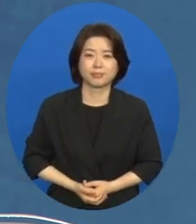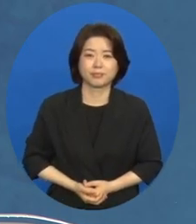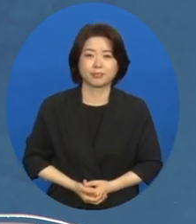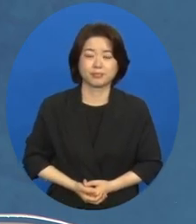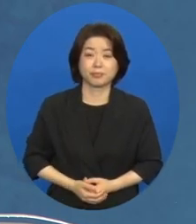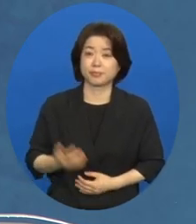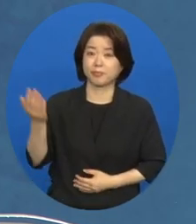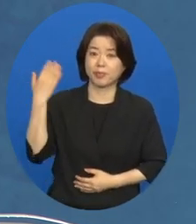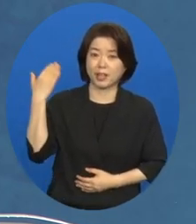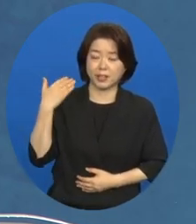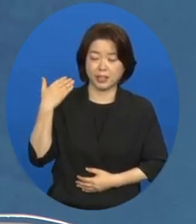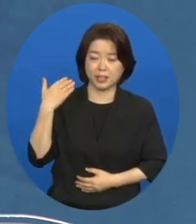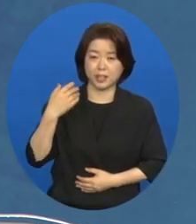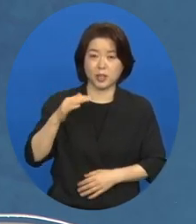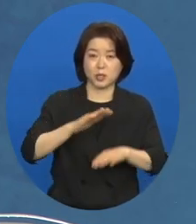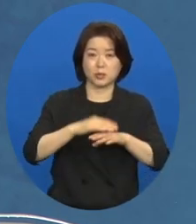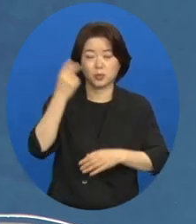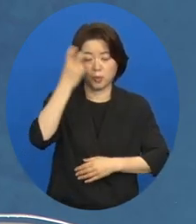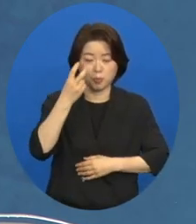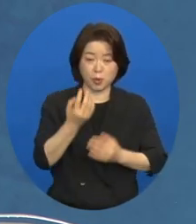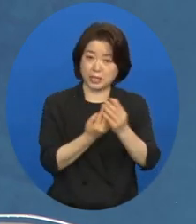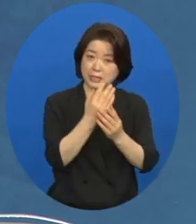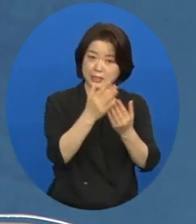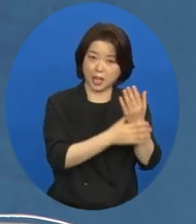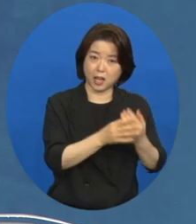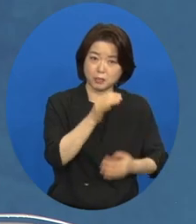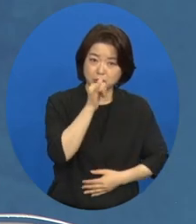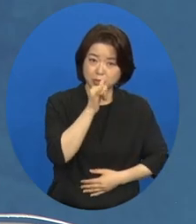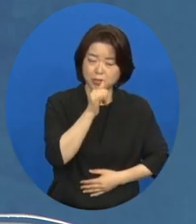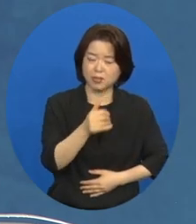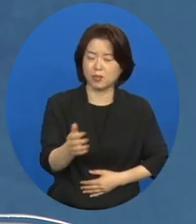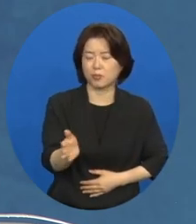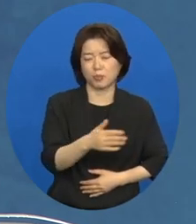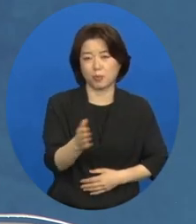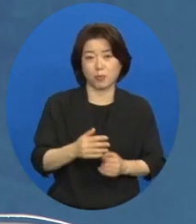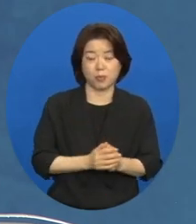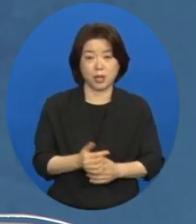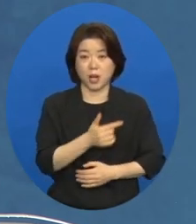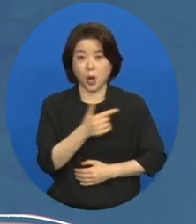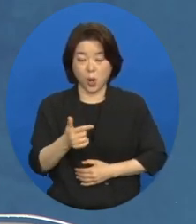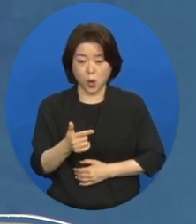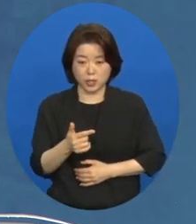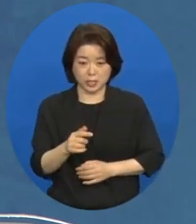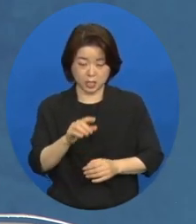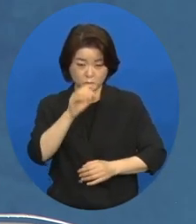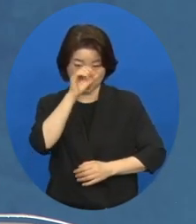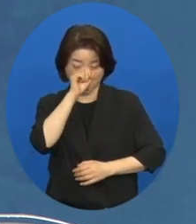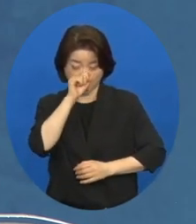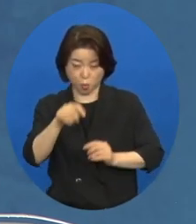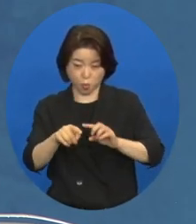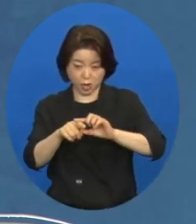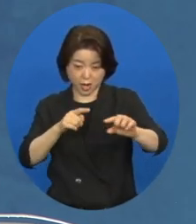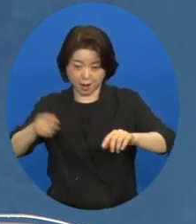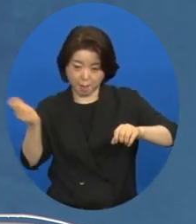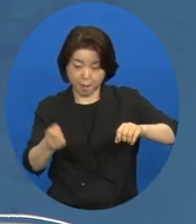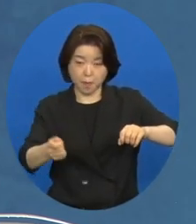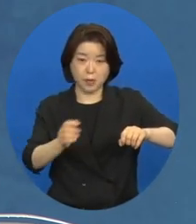당시 손 보호하는 장갑이 있었겠어요? 아니면 뭐 대단한 날카로운 칼이 있었겠습니까?